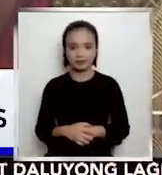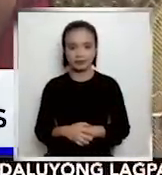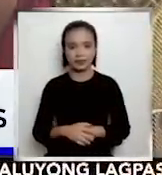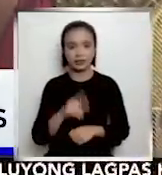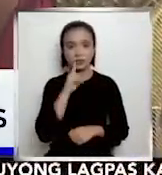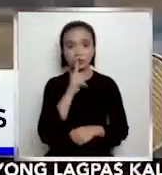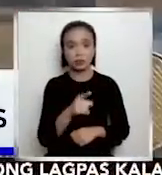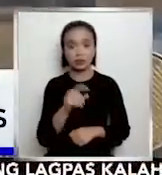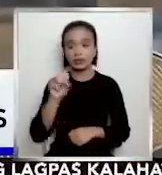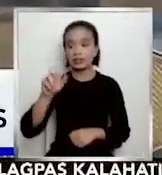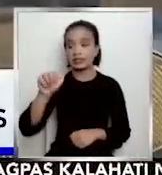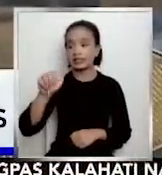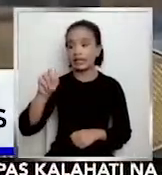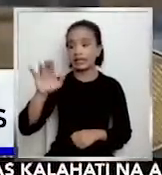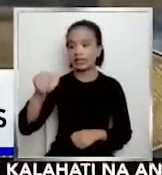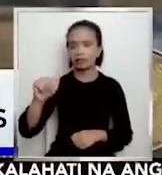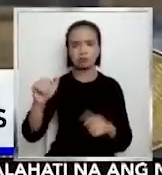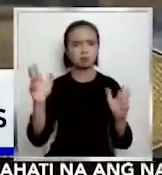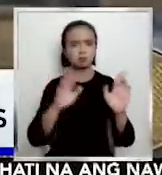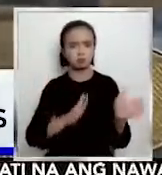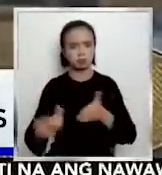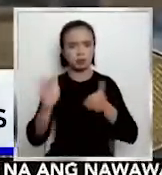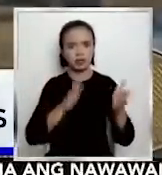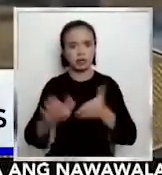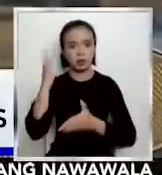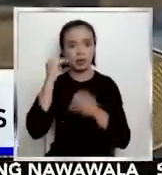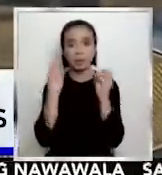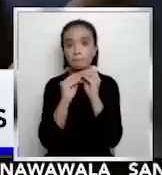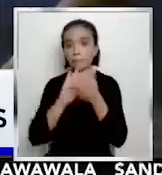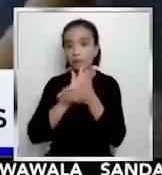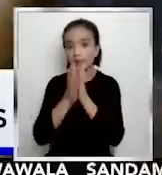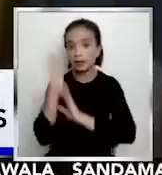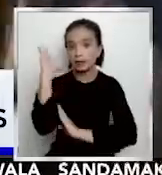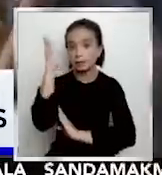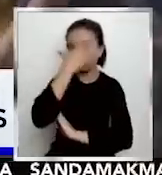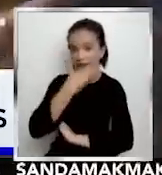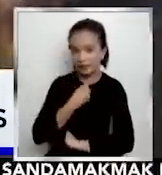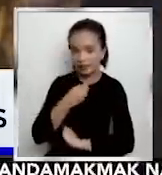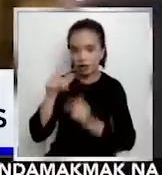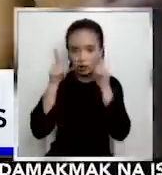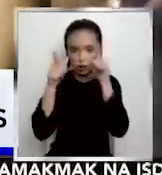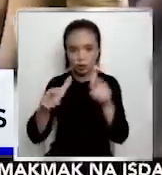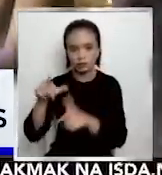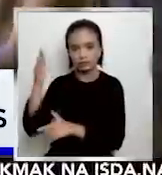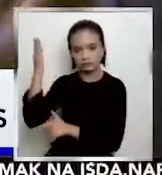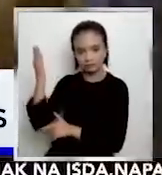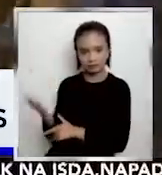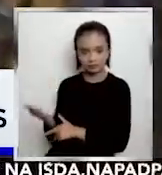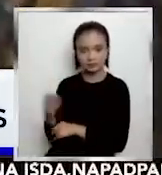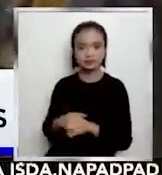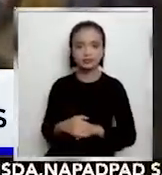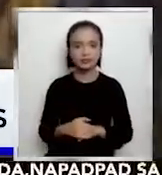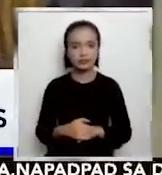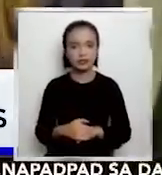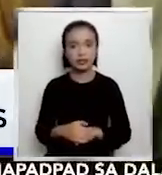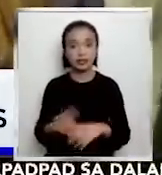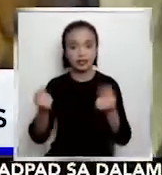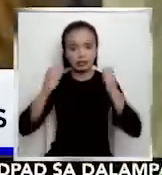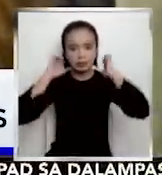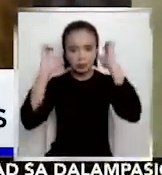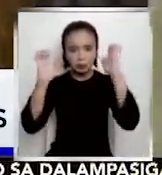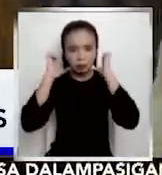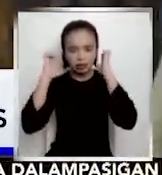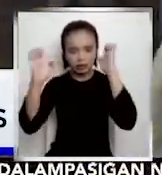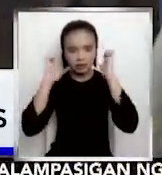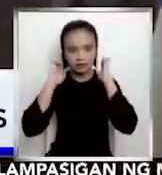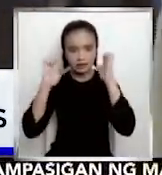Sanya para higit pang mas mapaganda ang look ni Urduha. Todo exercise at cardio daw ngayon si Sanya